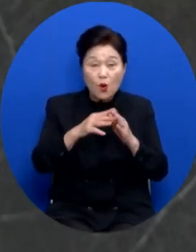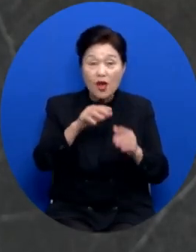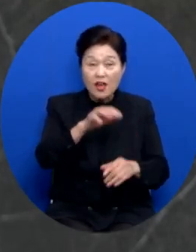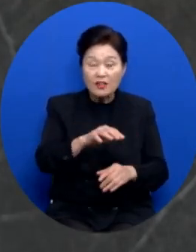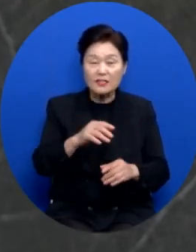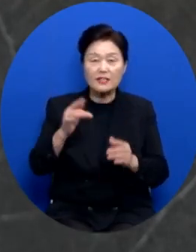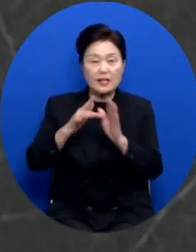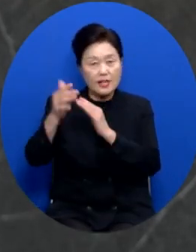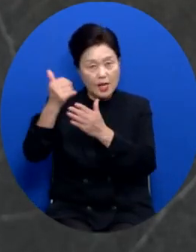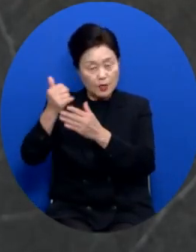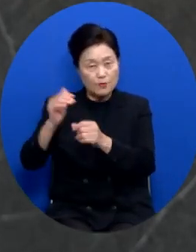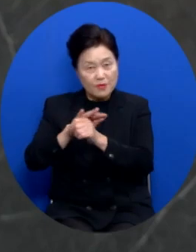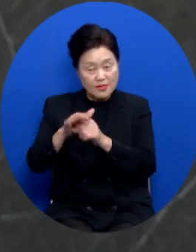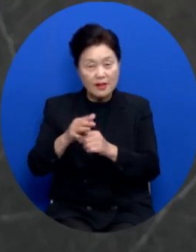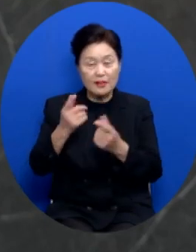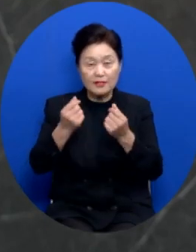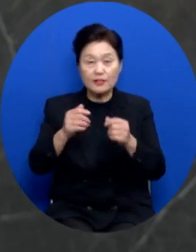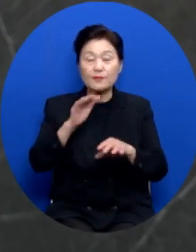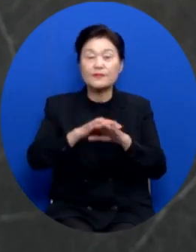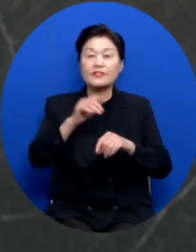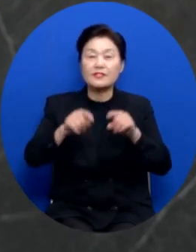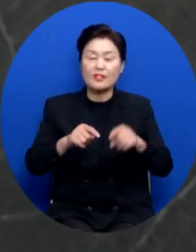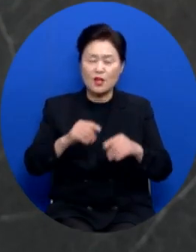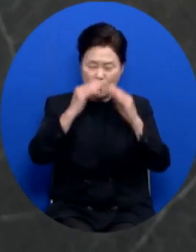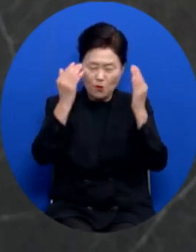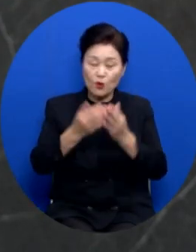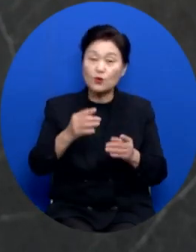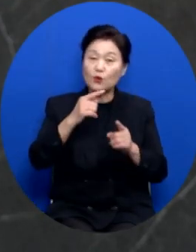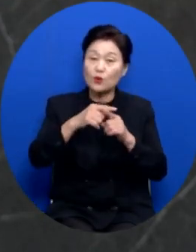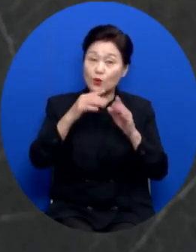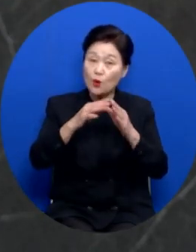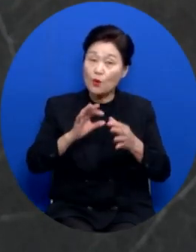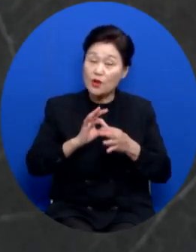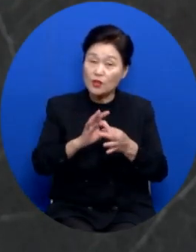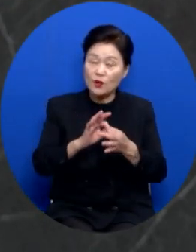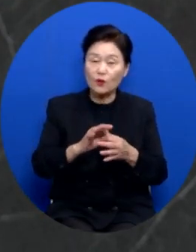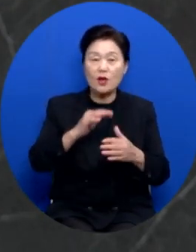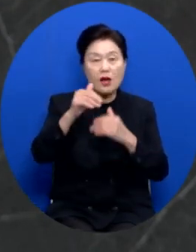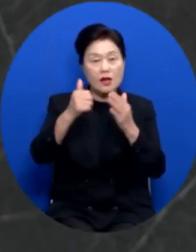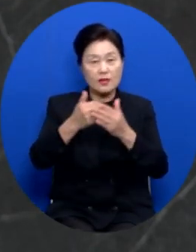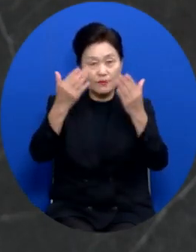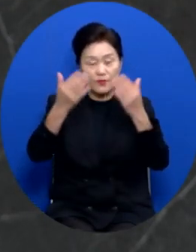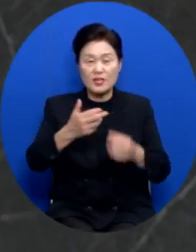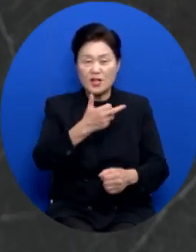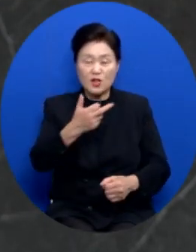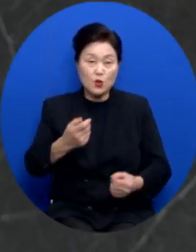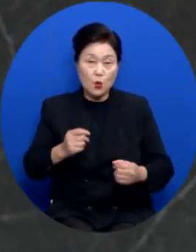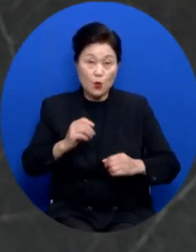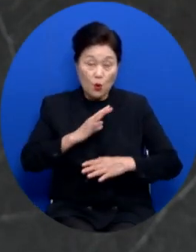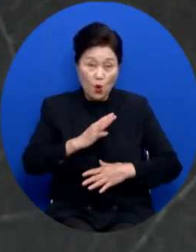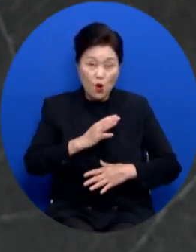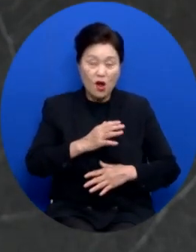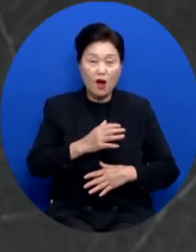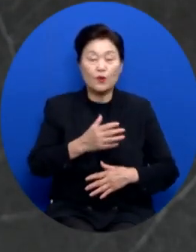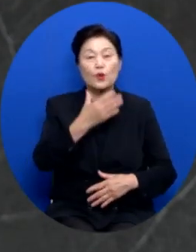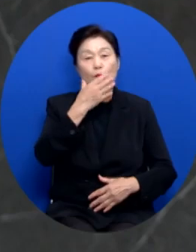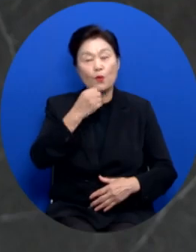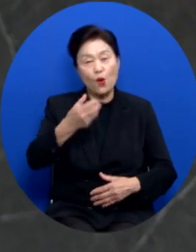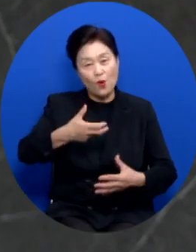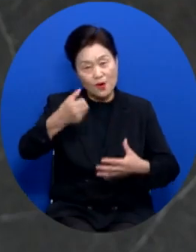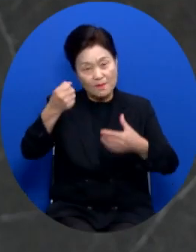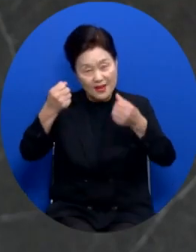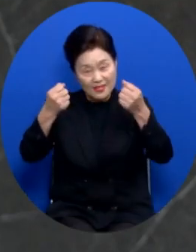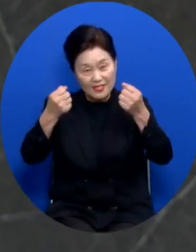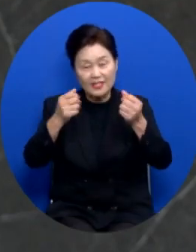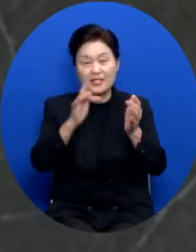실천하여 여러분 모두 교회를 통해 하나님께서 주시는 크고 놀라운 지극히 큰 복을 누릴 수 있기를